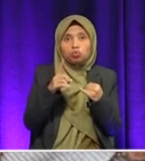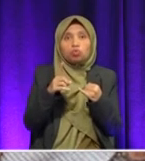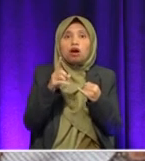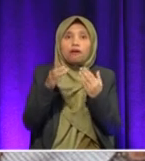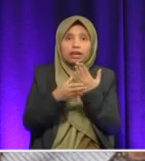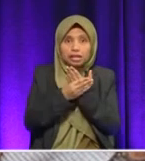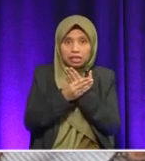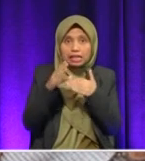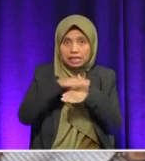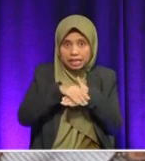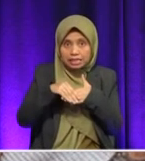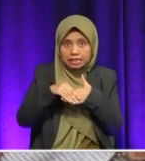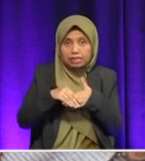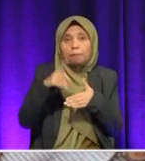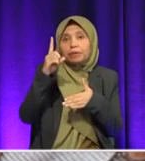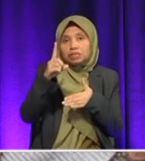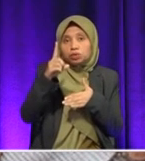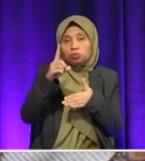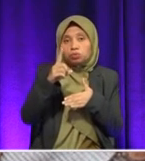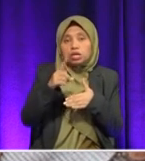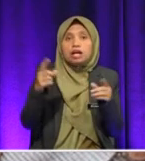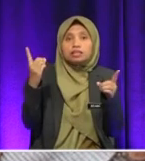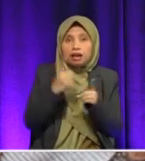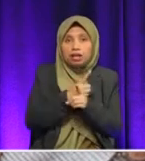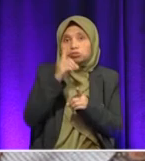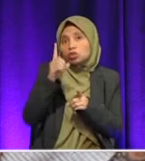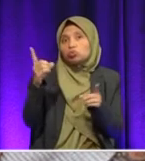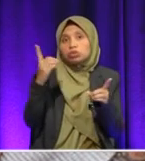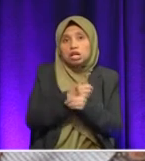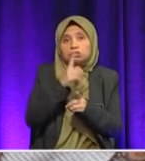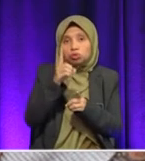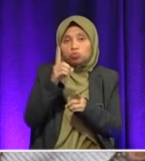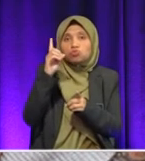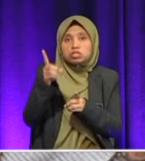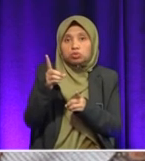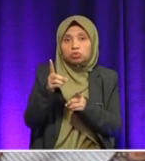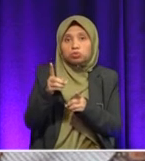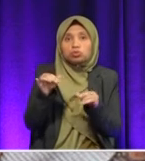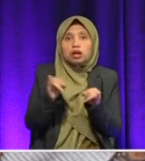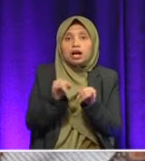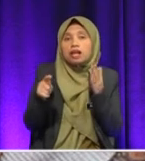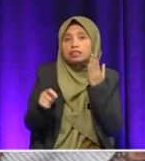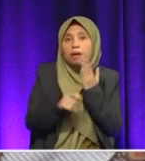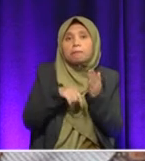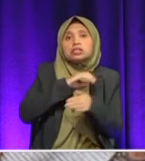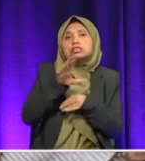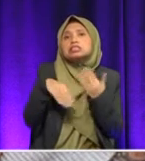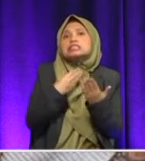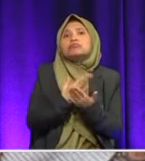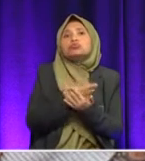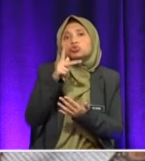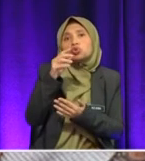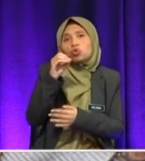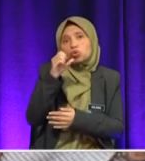ringgit jadi keunikan satu buku benang jarak 121 adalah satu juga yang ditambahkan semua kuas bahan